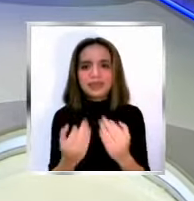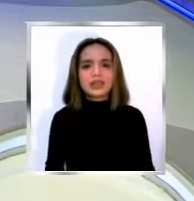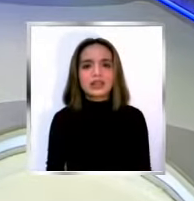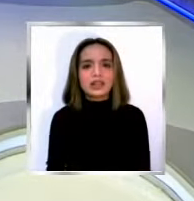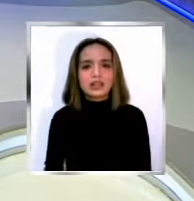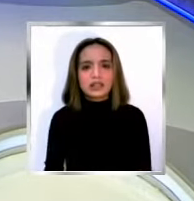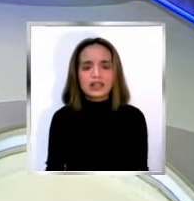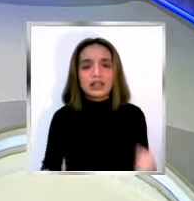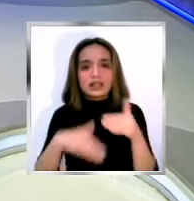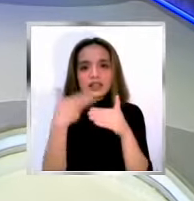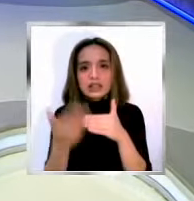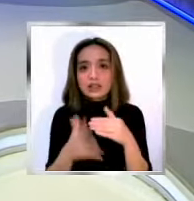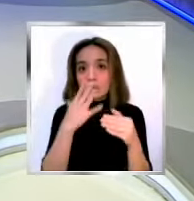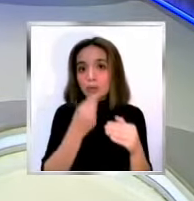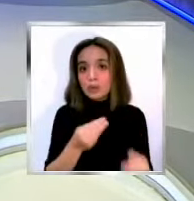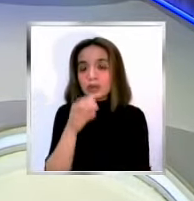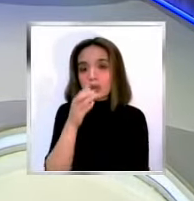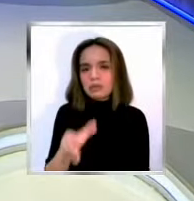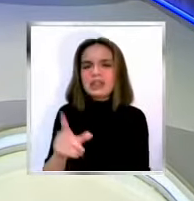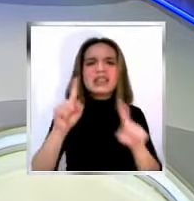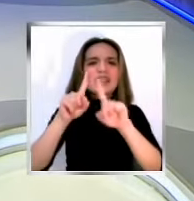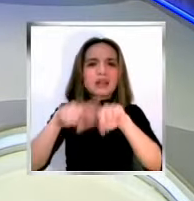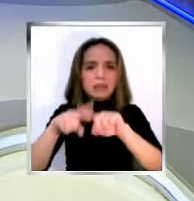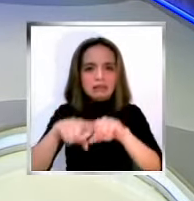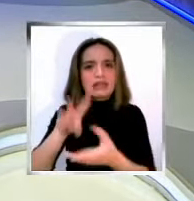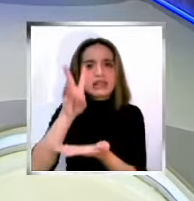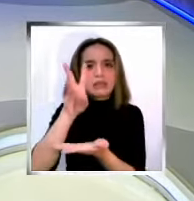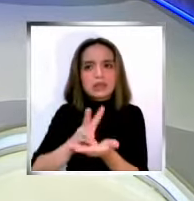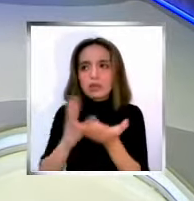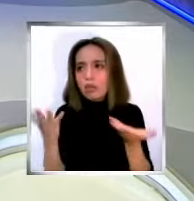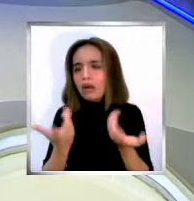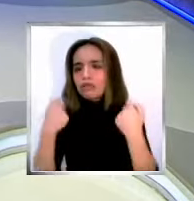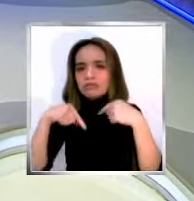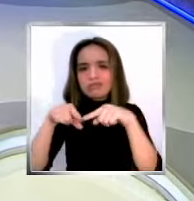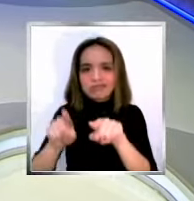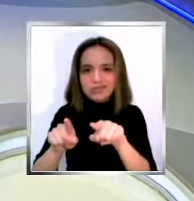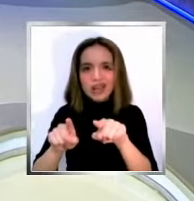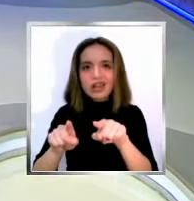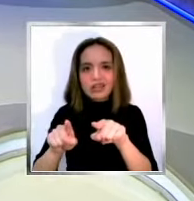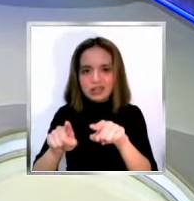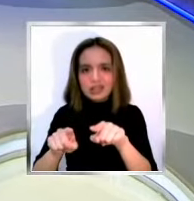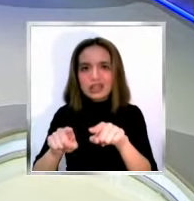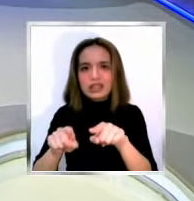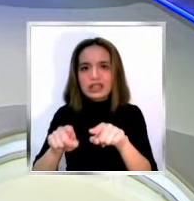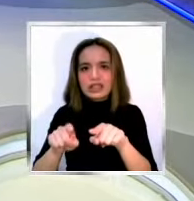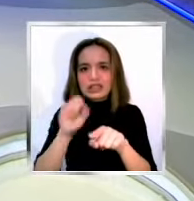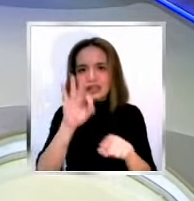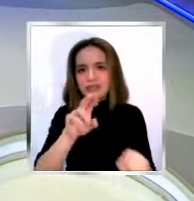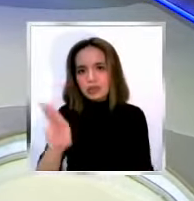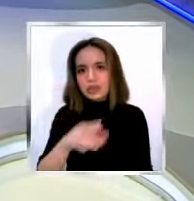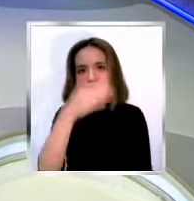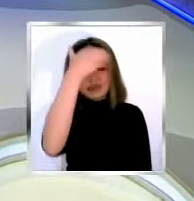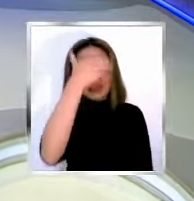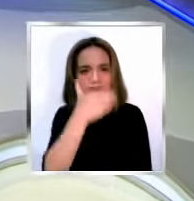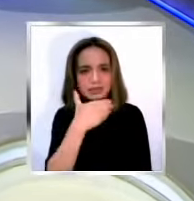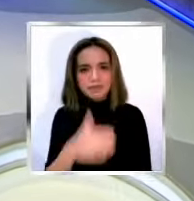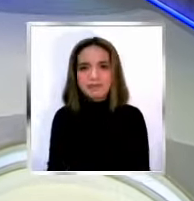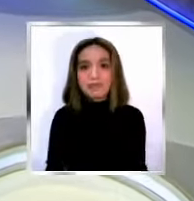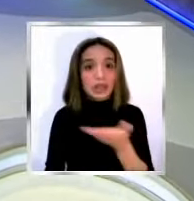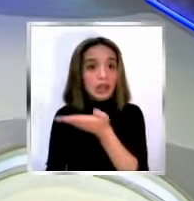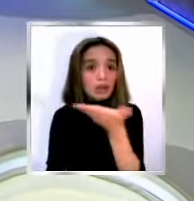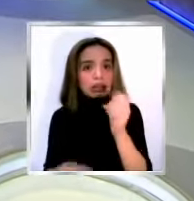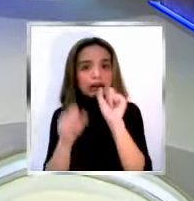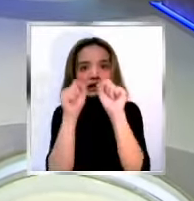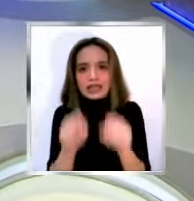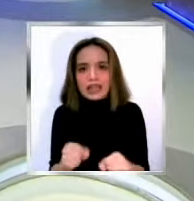isang commenter, depende raw sa lugar na kanyang pupuntahan ang pagsusuot niya ng face shield. Mga Kapuso, pwede mo rin iparinig ang